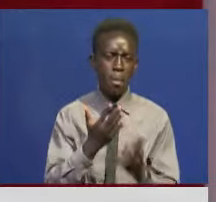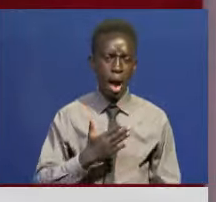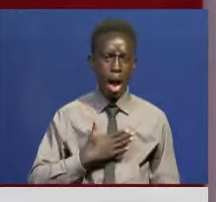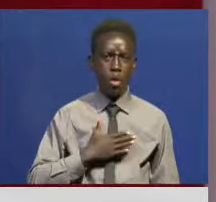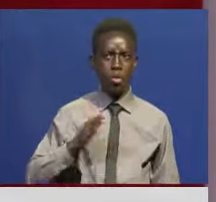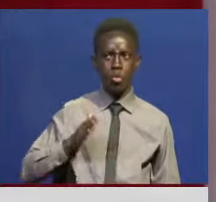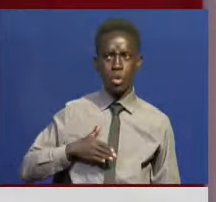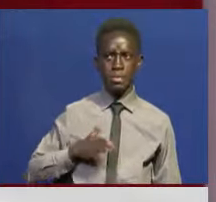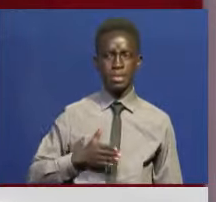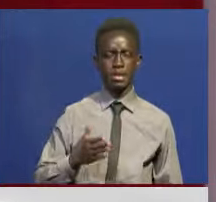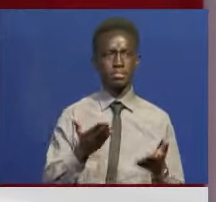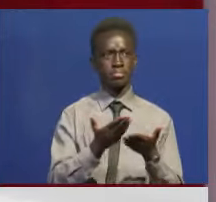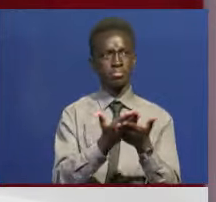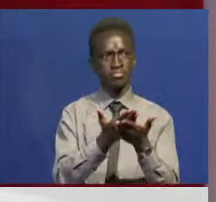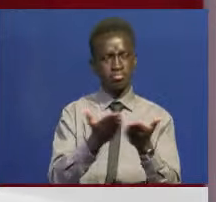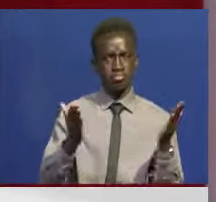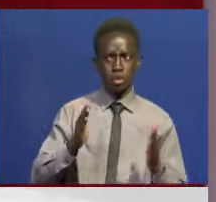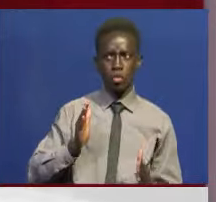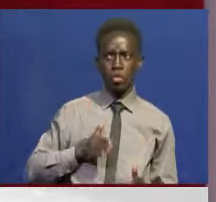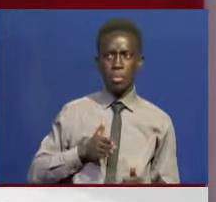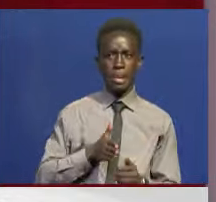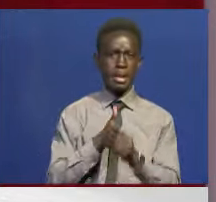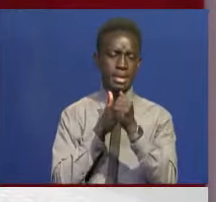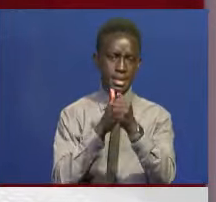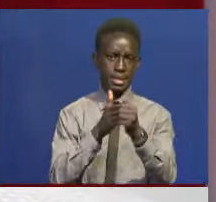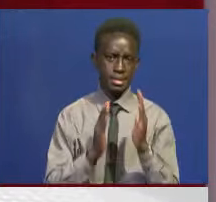hawa kina mama viongozi,